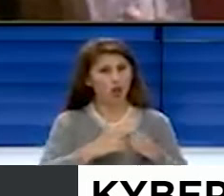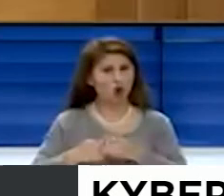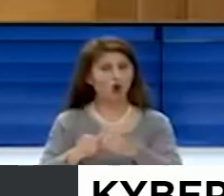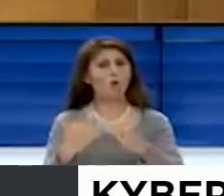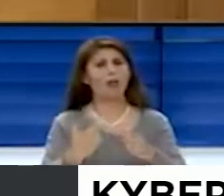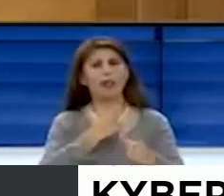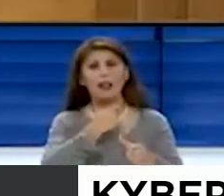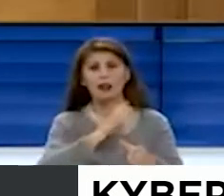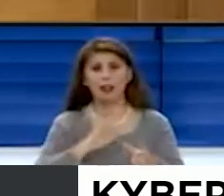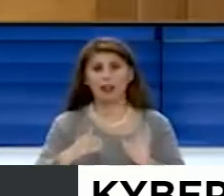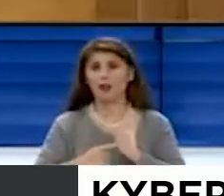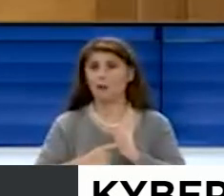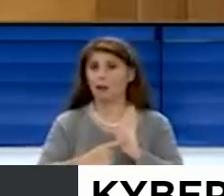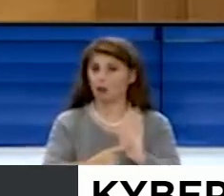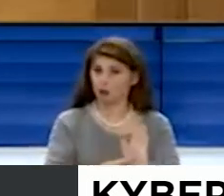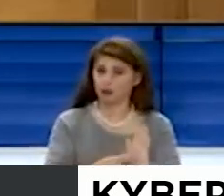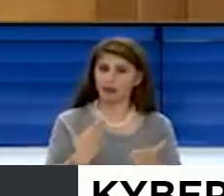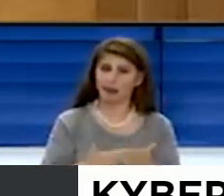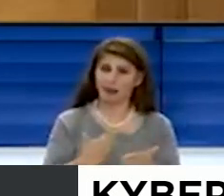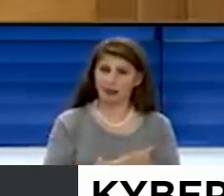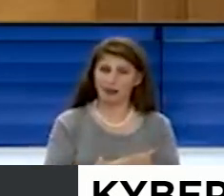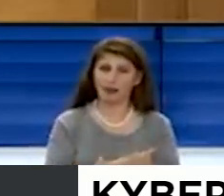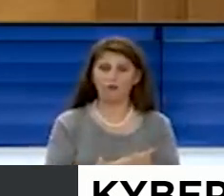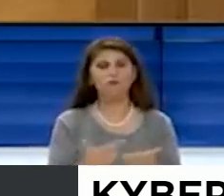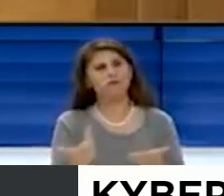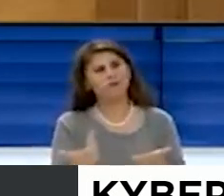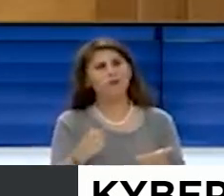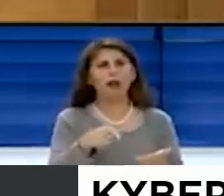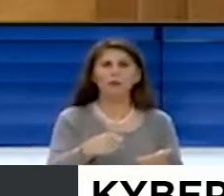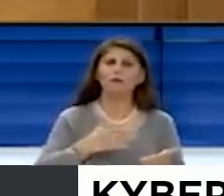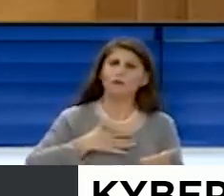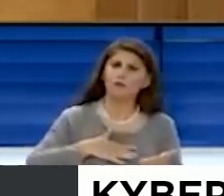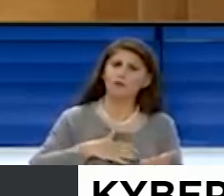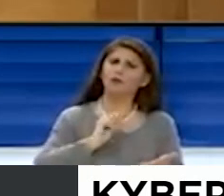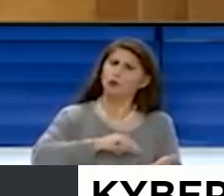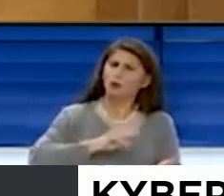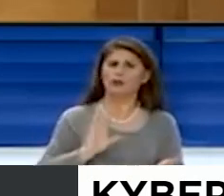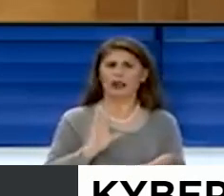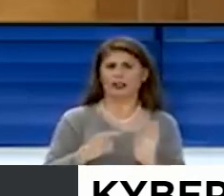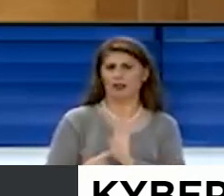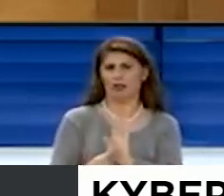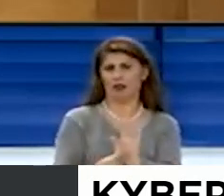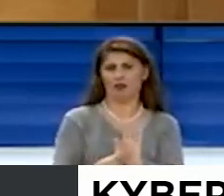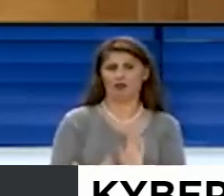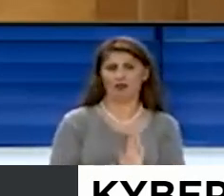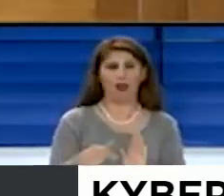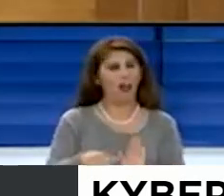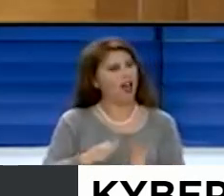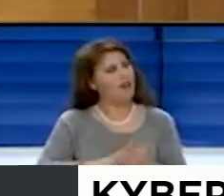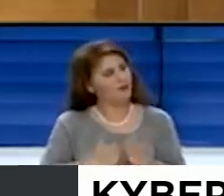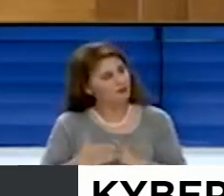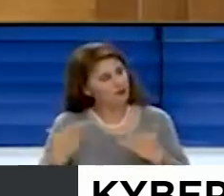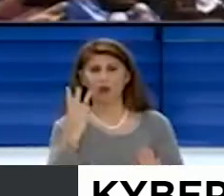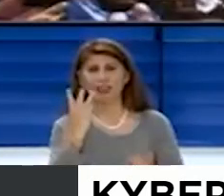Προστασίας του Πολίτη προαναγγέλλουν ότι θα υπάρξουν και νέες συλλήψεις για τα επεισόδια. Α, δούμε τι θα γίνει και με αυτό, θα έχει εξέλιξη το θέμα αυτό. Πάμε τώρα για να κλείσουμε με